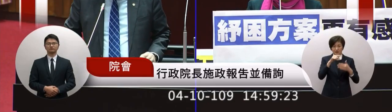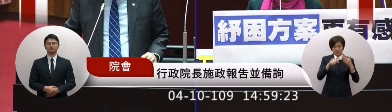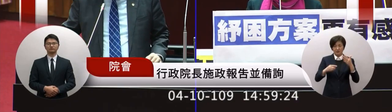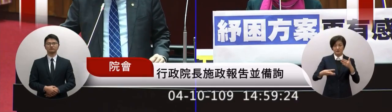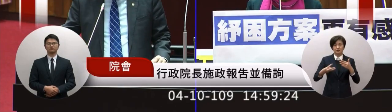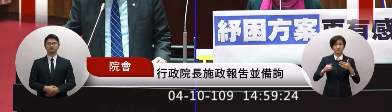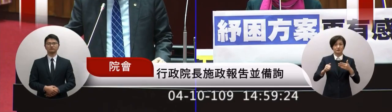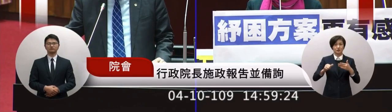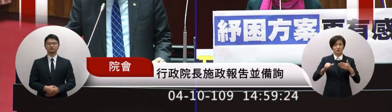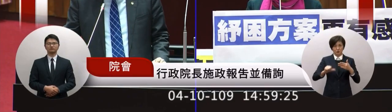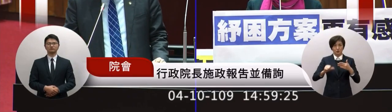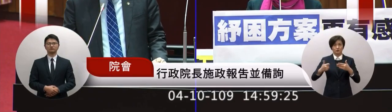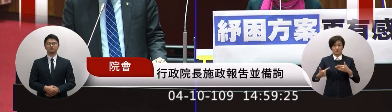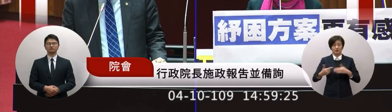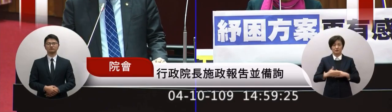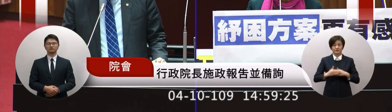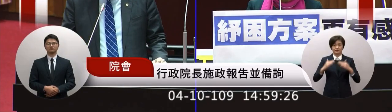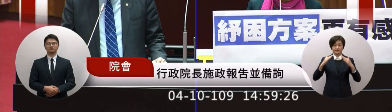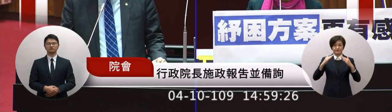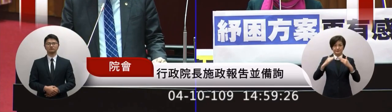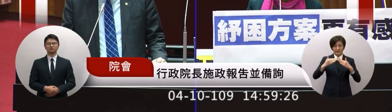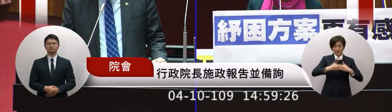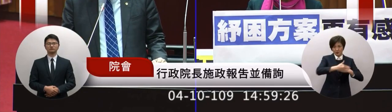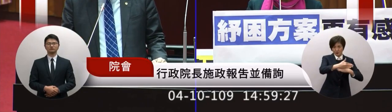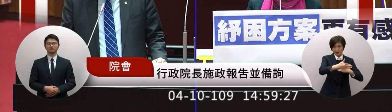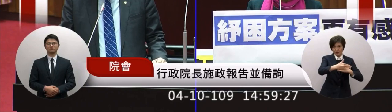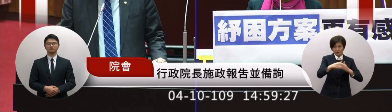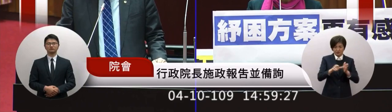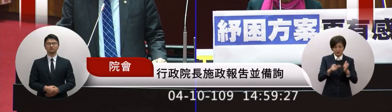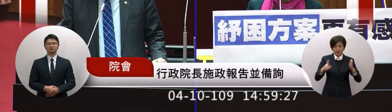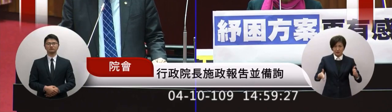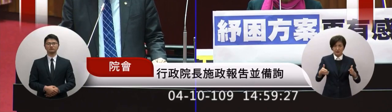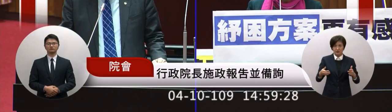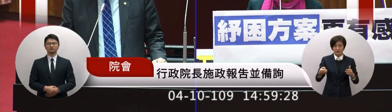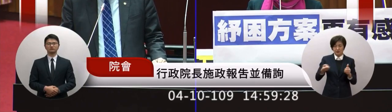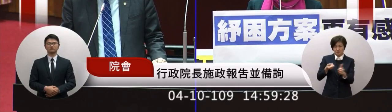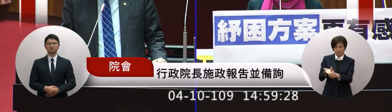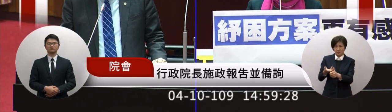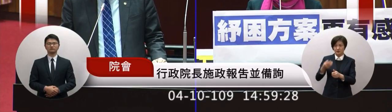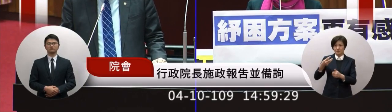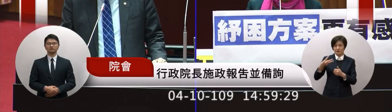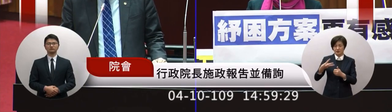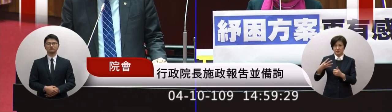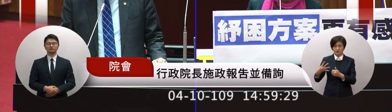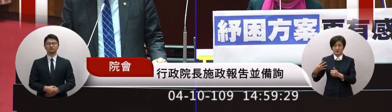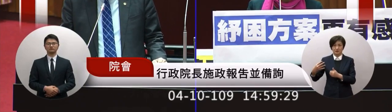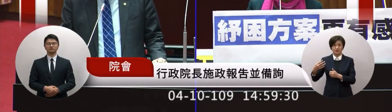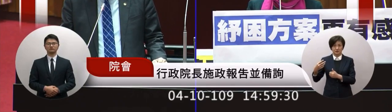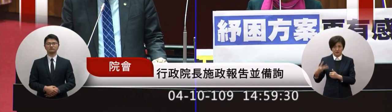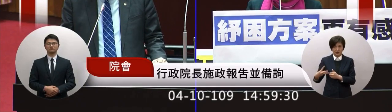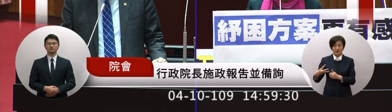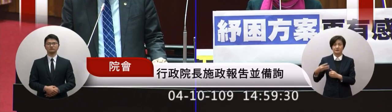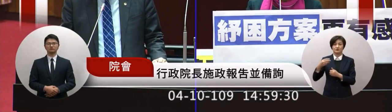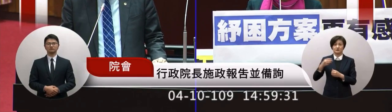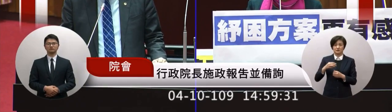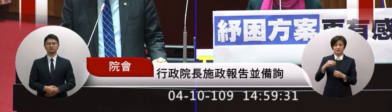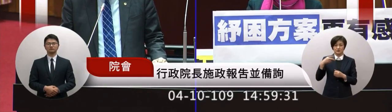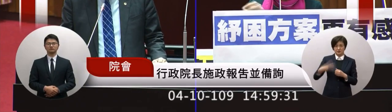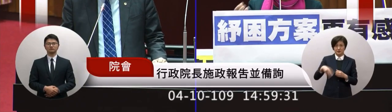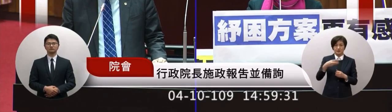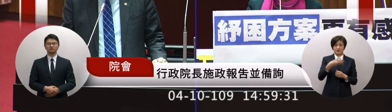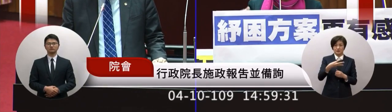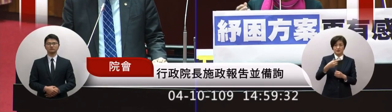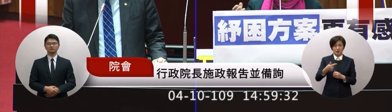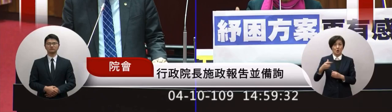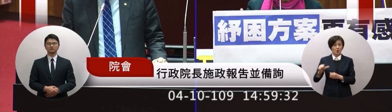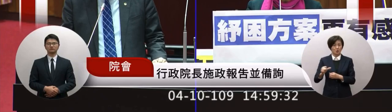例，在居家隔离的时候传染给这个343案以及365案，很明显的可能是